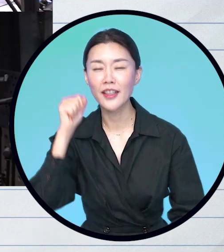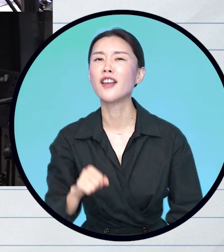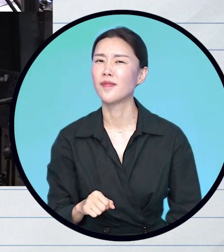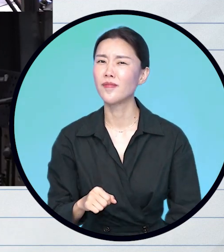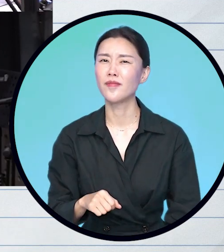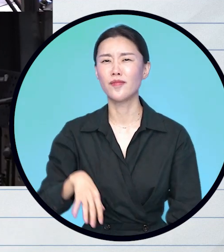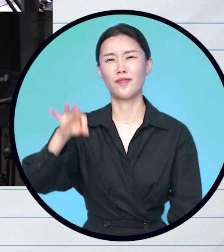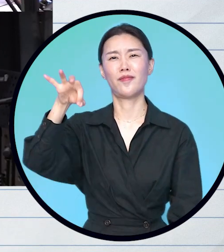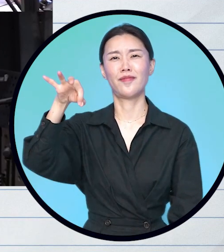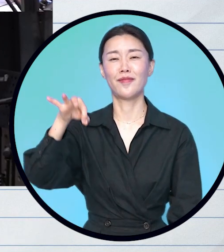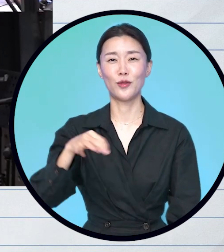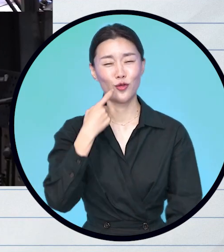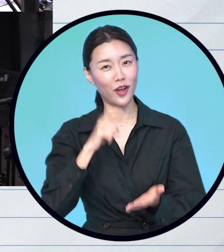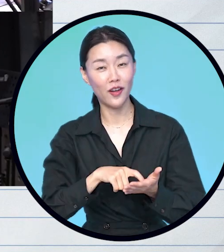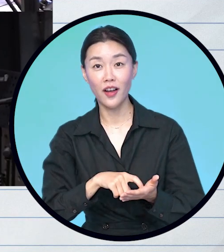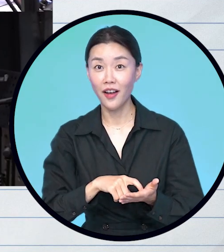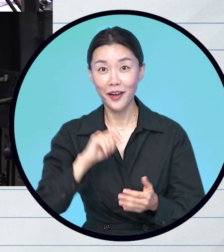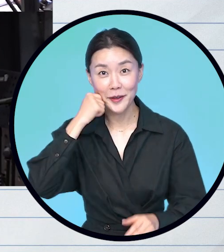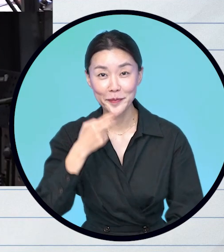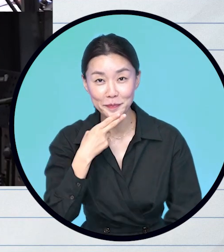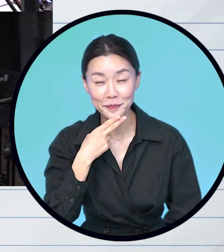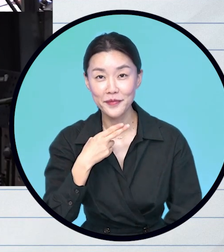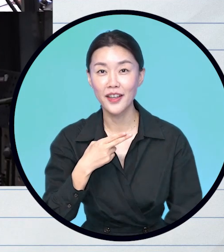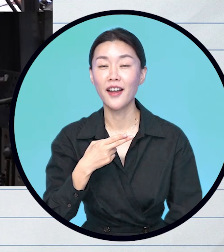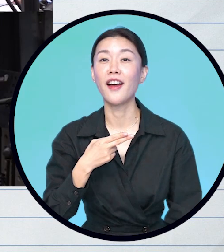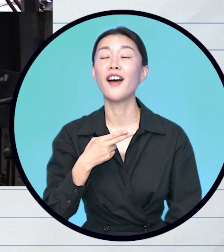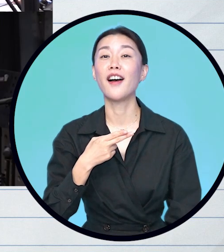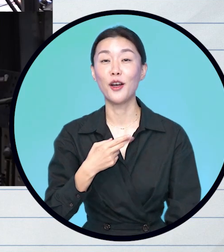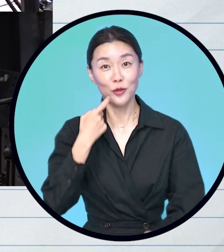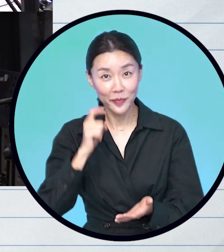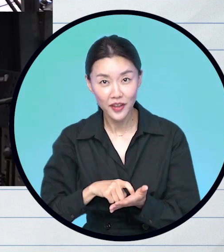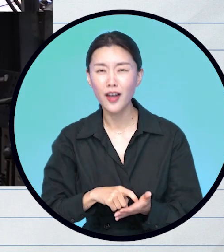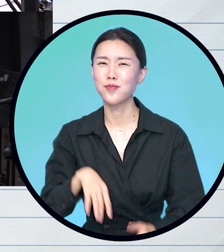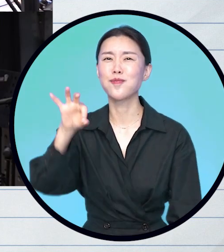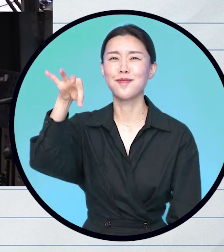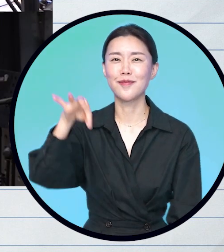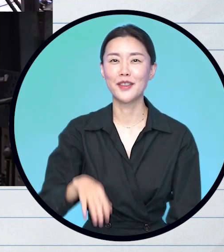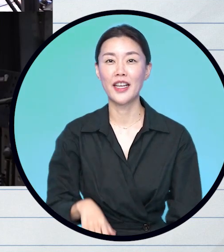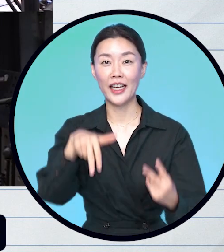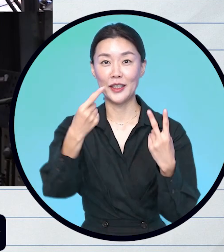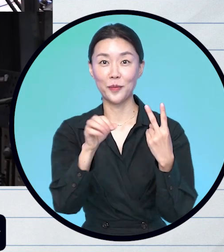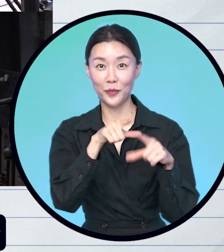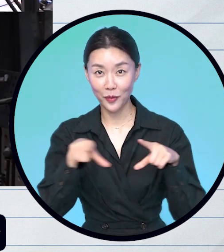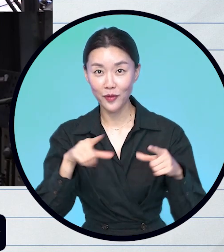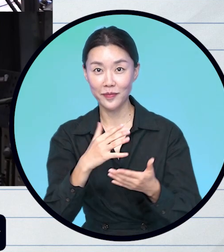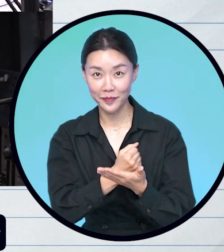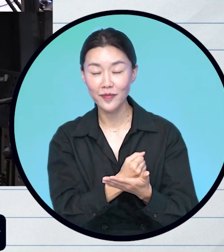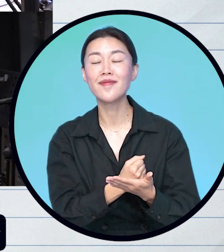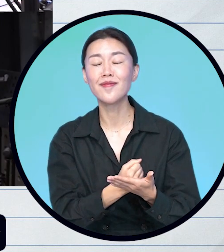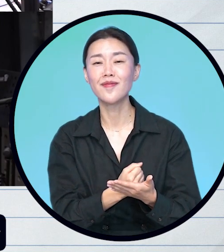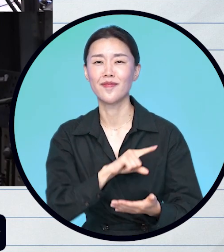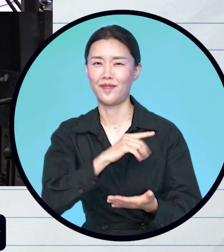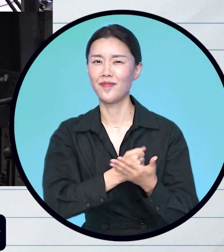그렇게 어렵지 않았습니다. 그렇게 어렵지 않았어요. 뭐야? 아, 가뿐했다. 네, 가뿐했습니다. 네. 이종 보통으로 따셨어요? 이종 보통으로 네, 이종 한